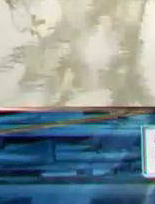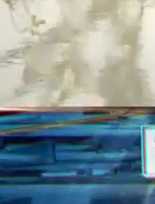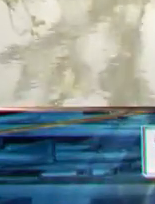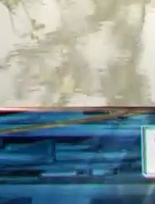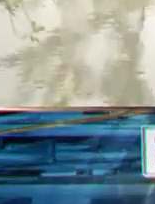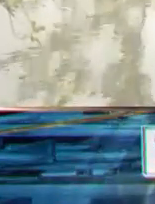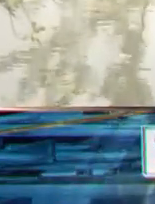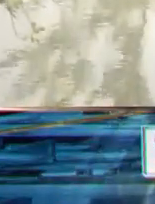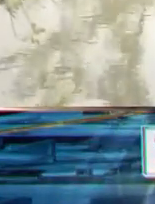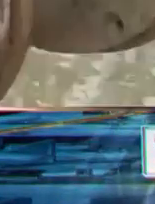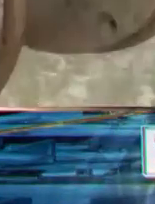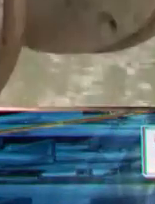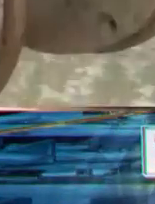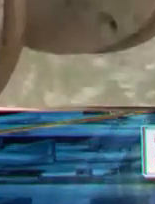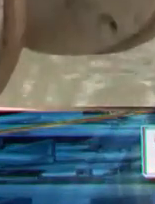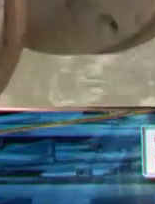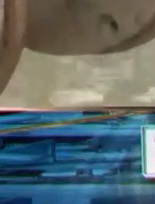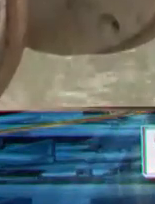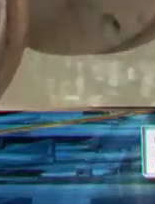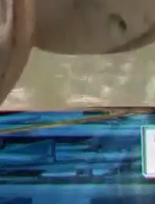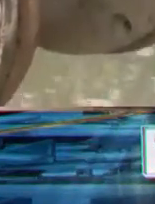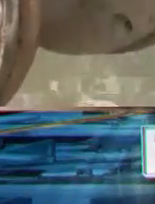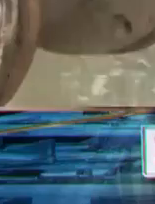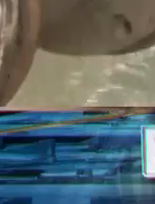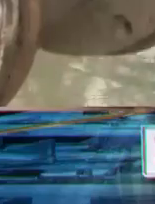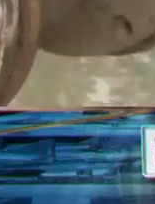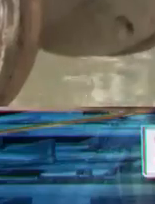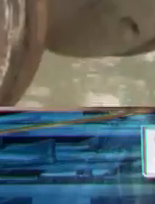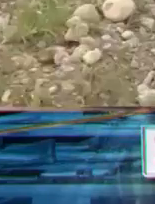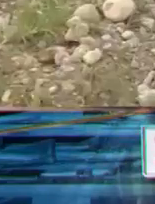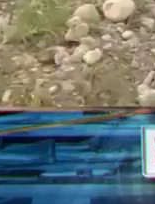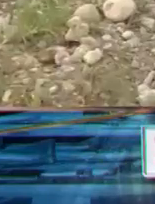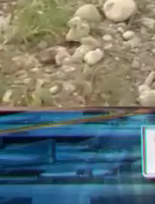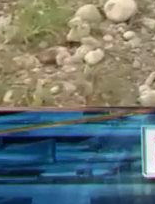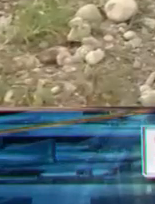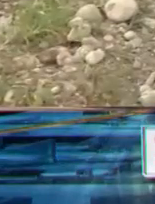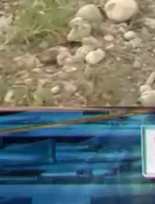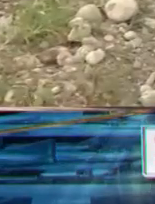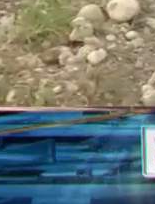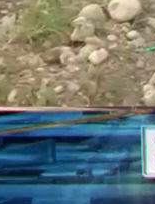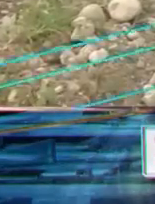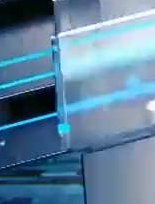Дихандар дабыл қағады, су тапшылығынан шелектік шаруалардың егістігі қурап барады.